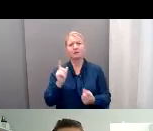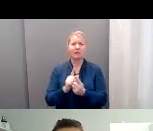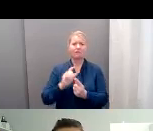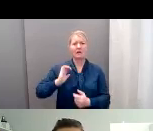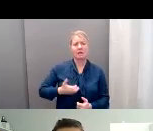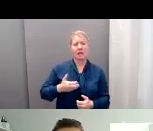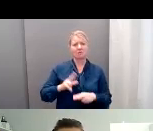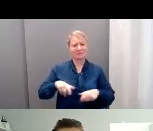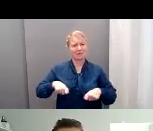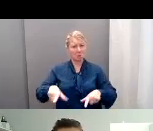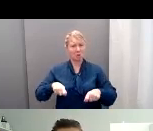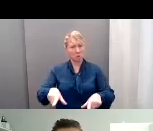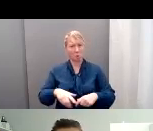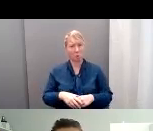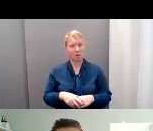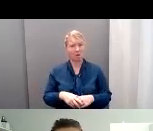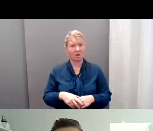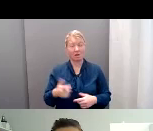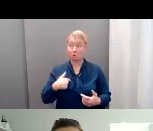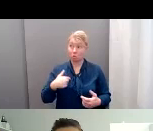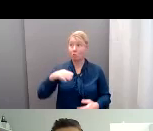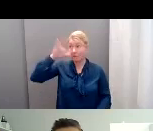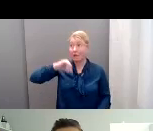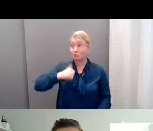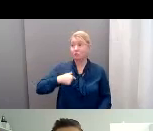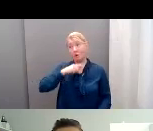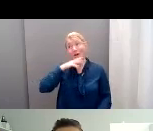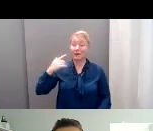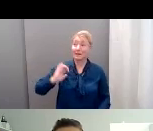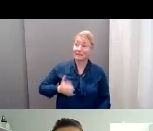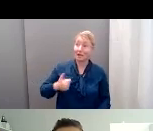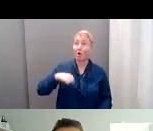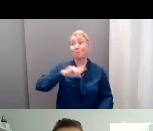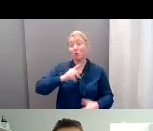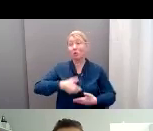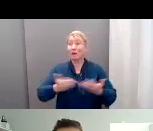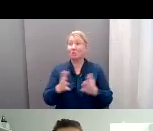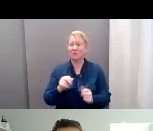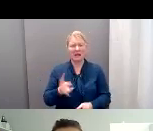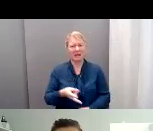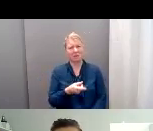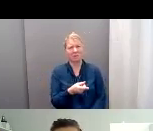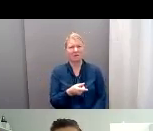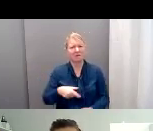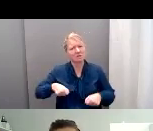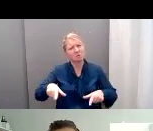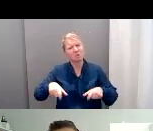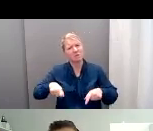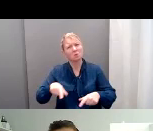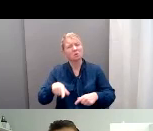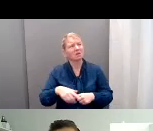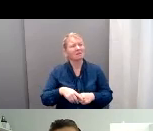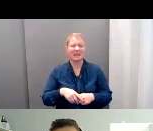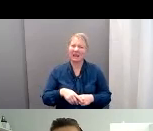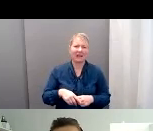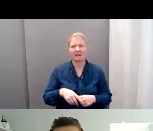en rullstol. Även om jag vet att jag är en härlig tjej. Jag har ju mycket att erbjuda. Men det blir ändå att rullstolen väger mer.